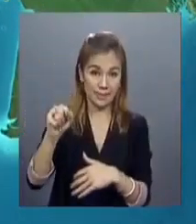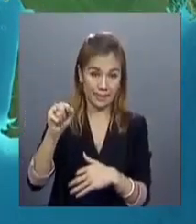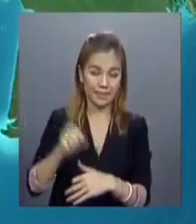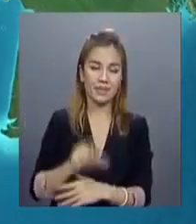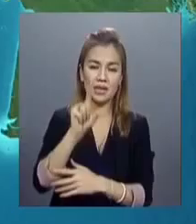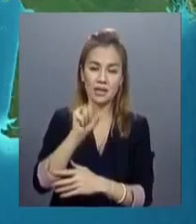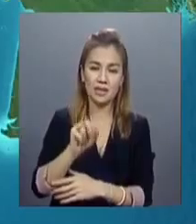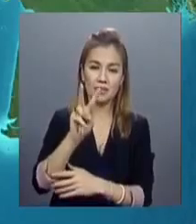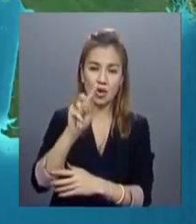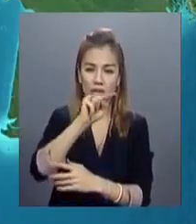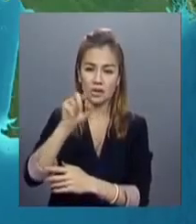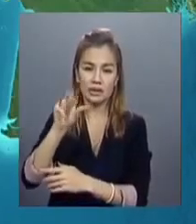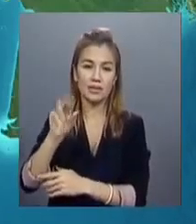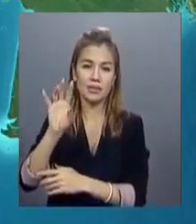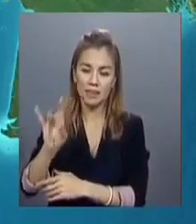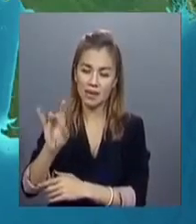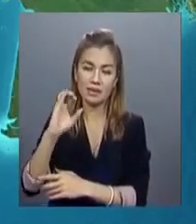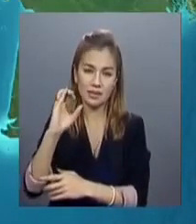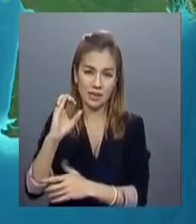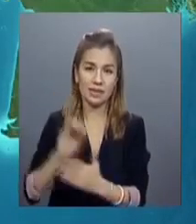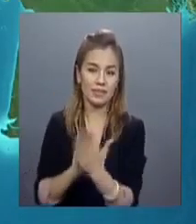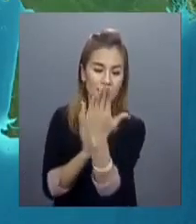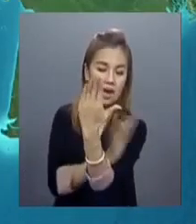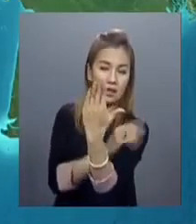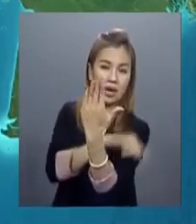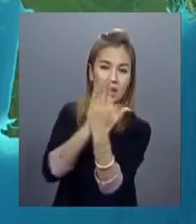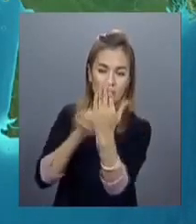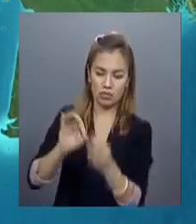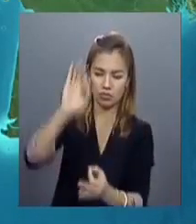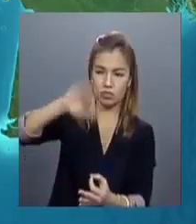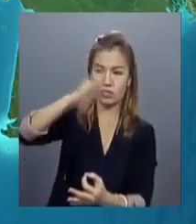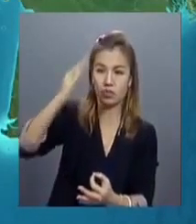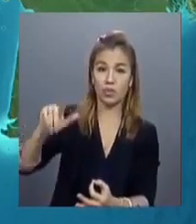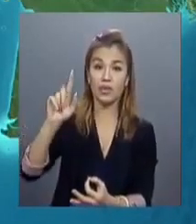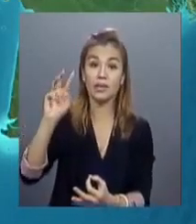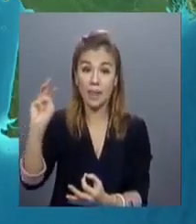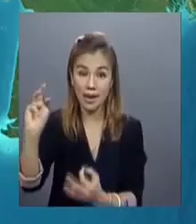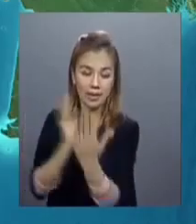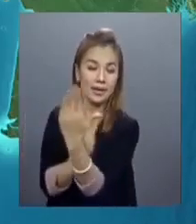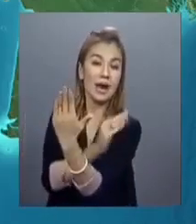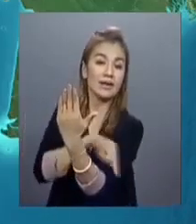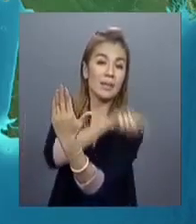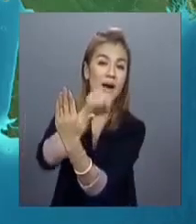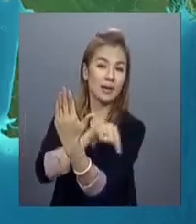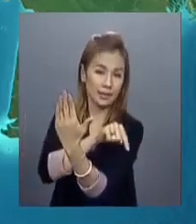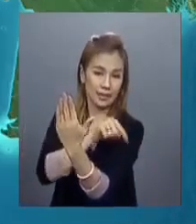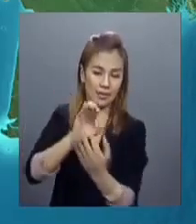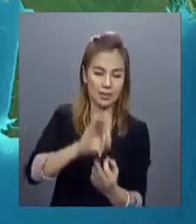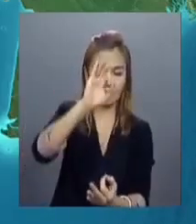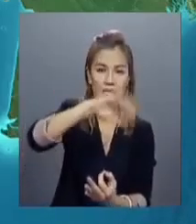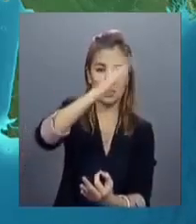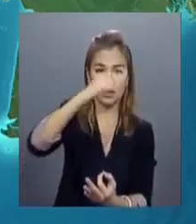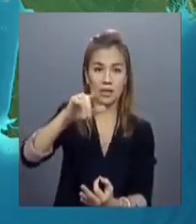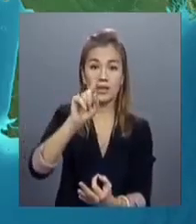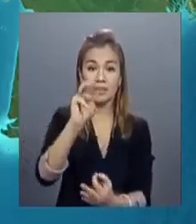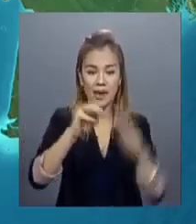หว่าง 22-38 องศาเซลเซียสอ่าวไทยทะเลมีคลื่นสูงประมาณ1เมตรส่วนทางด้านฝั่งอันดามันทะเลมีคลื่นต่ำกว่า1เม